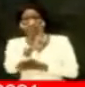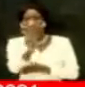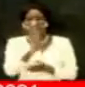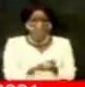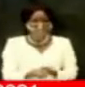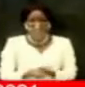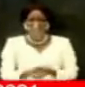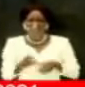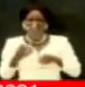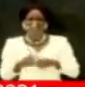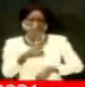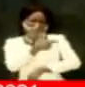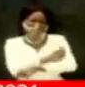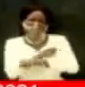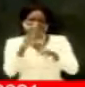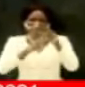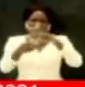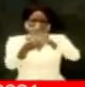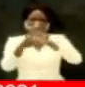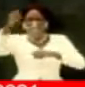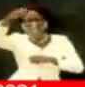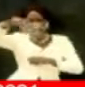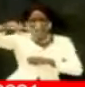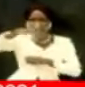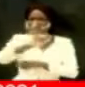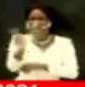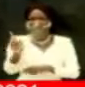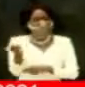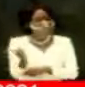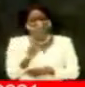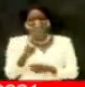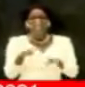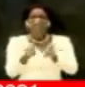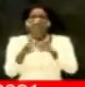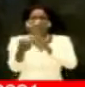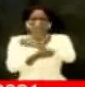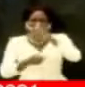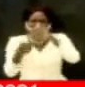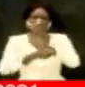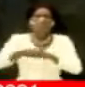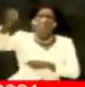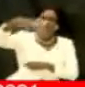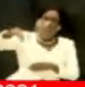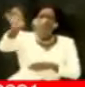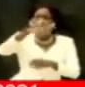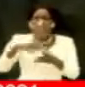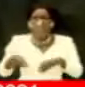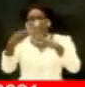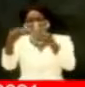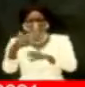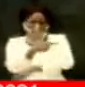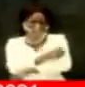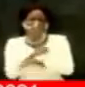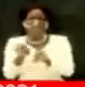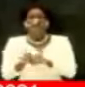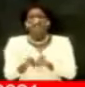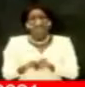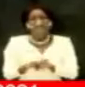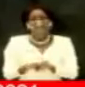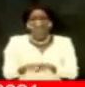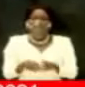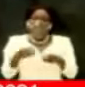antawuni okha iyayi ngakhale sakumudzi mafunsa anduna kuti akodikodi madera osiyanasiyana akatemera ameneyi wafika ndakuti iya nditsimikizira kuti